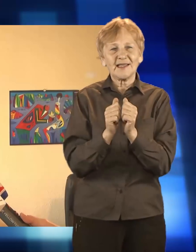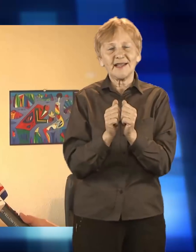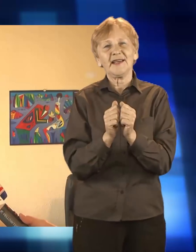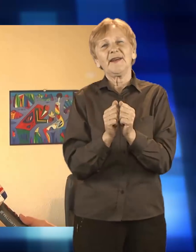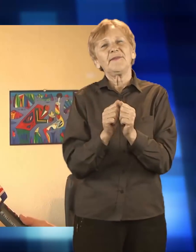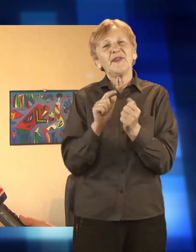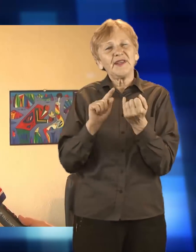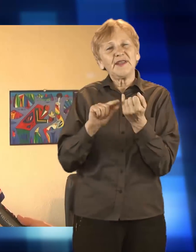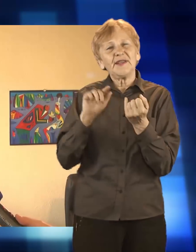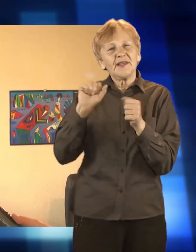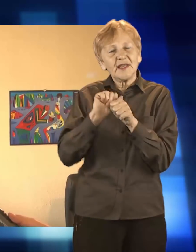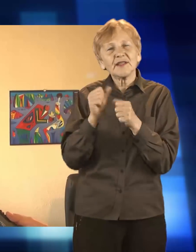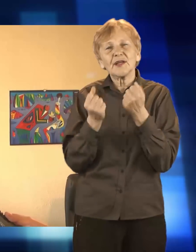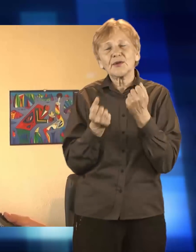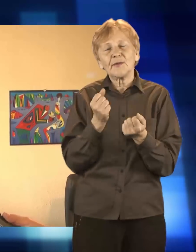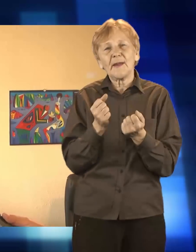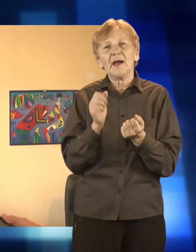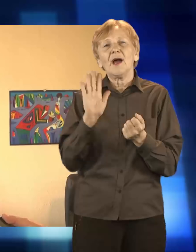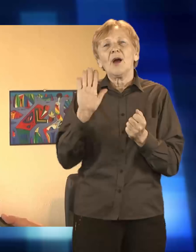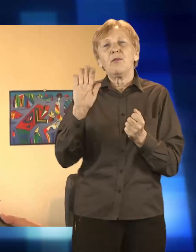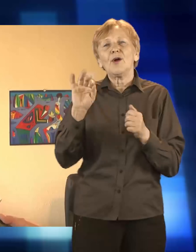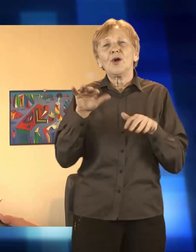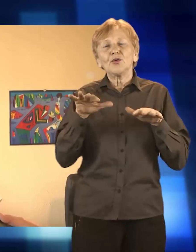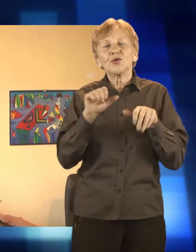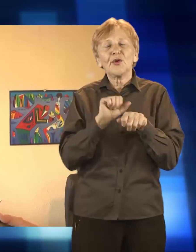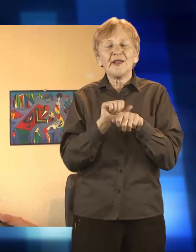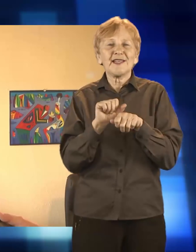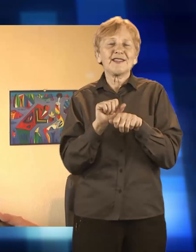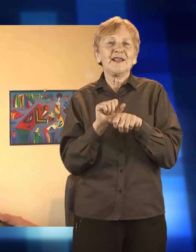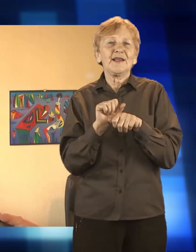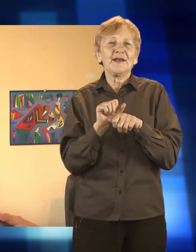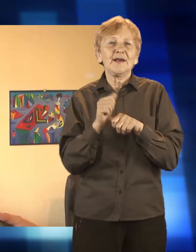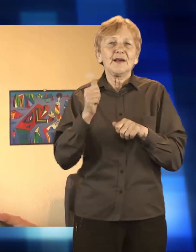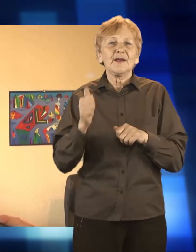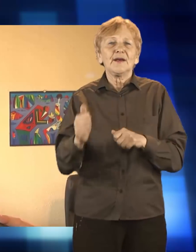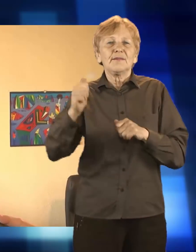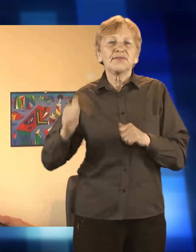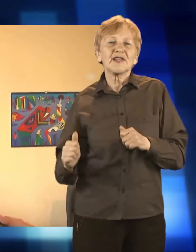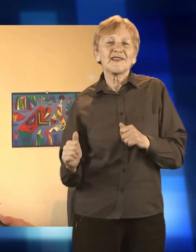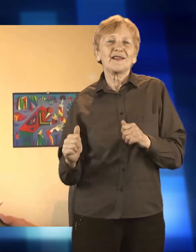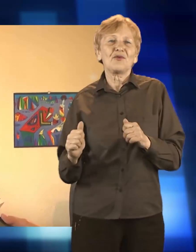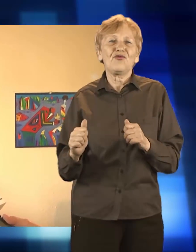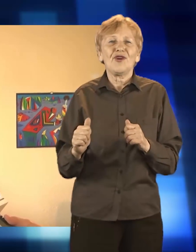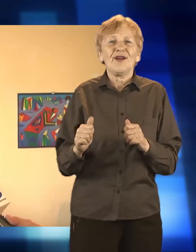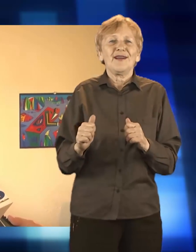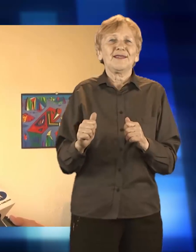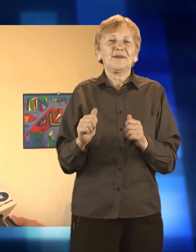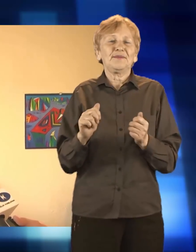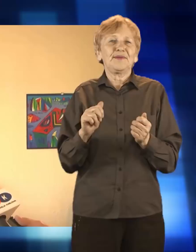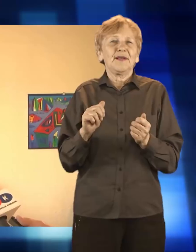Gęstość przystanków. Chyba nie znajdziecie miasta w Polsce, w którym przystanki są